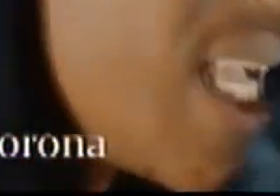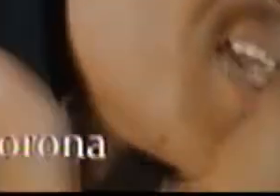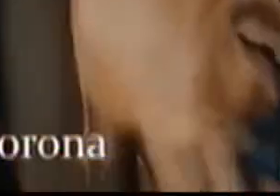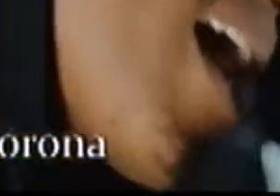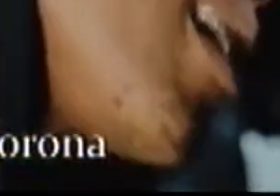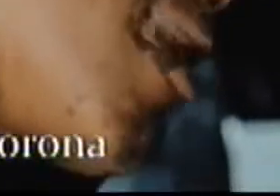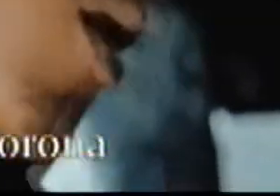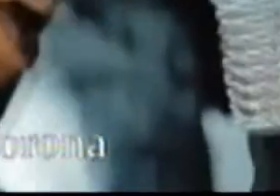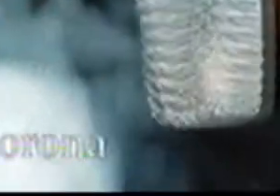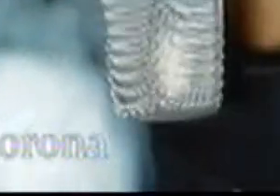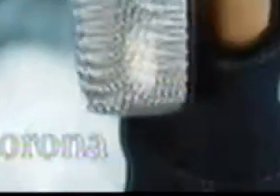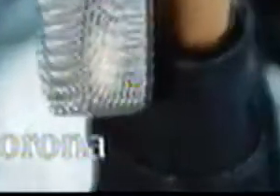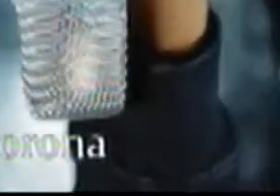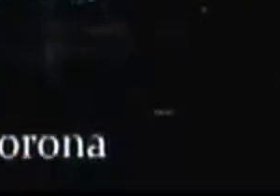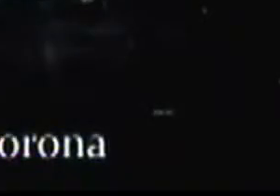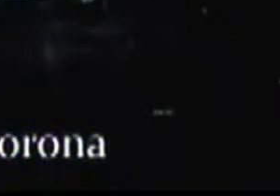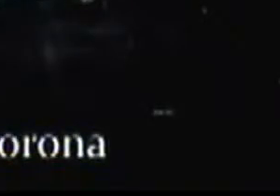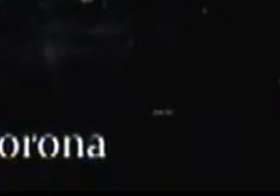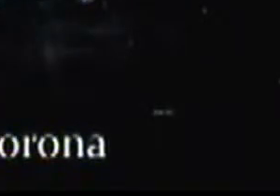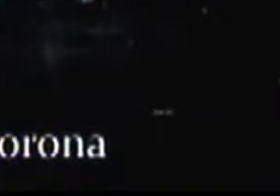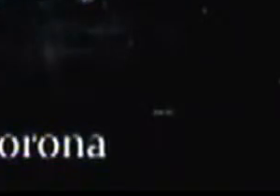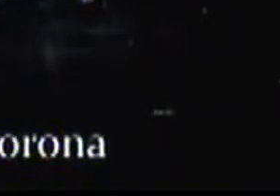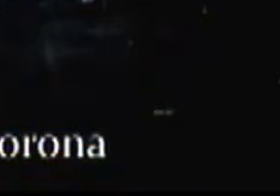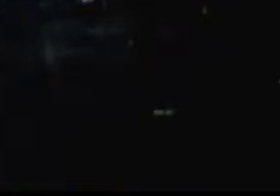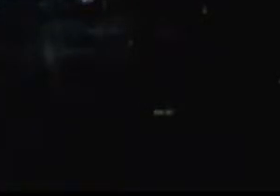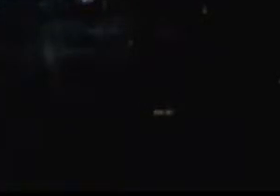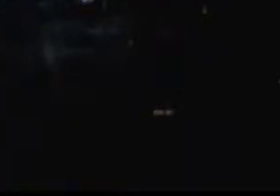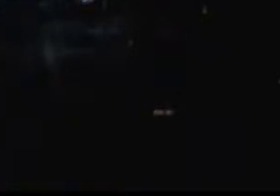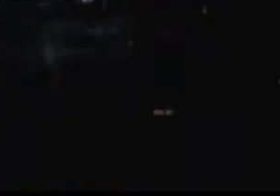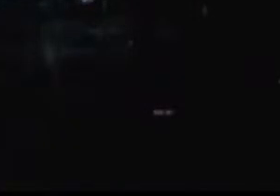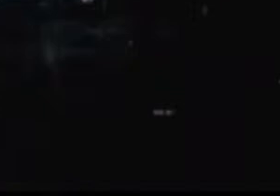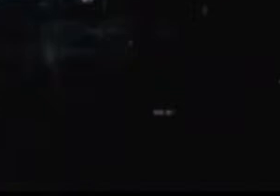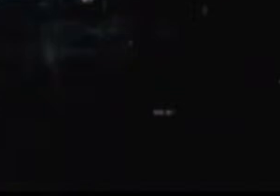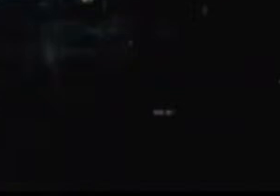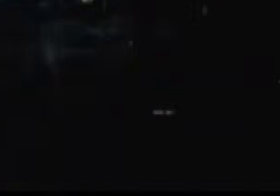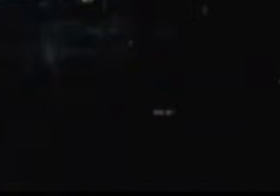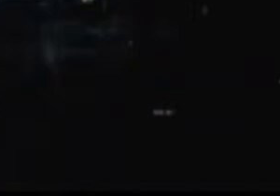corona. Let us fight corona virus, fight